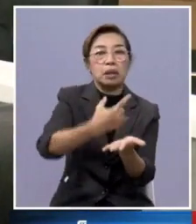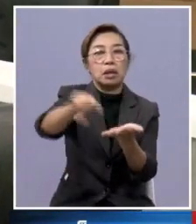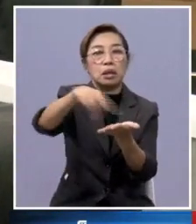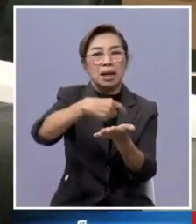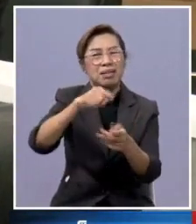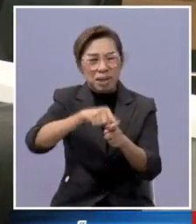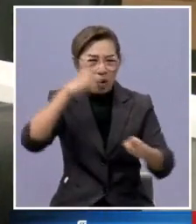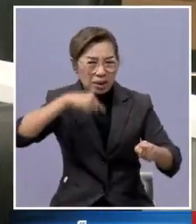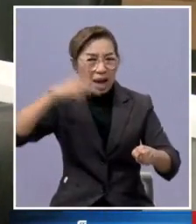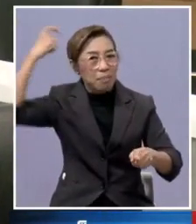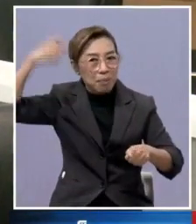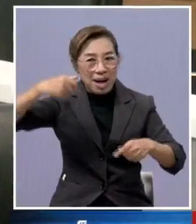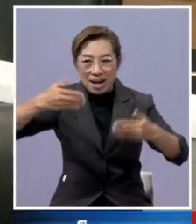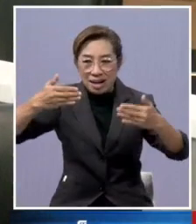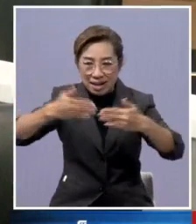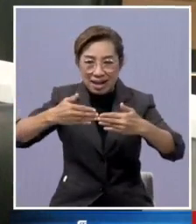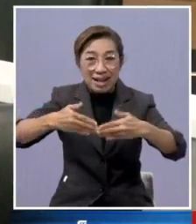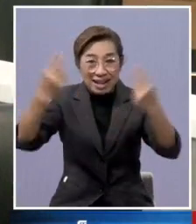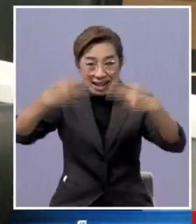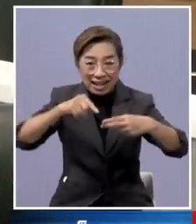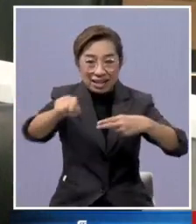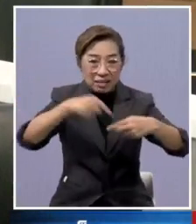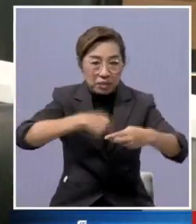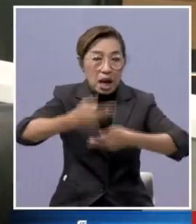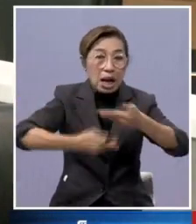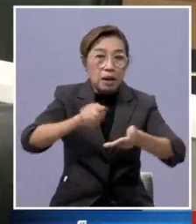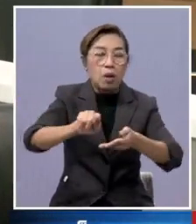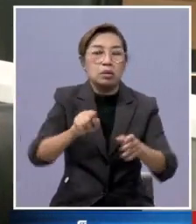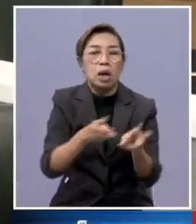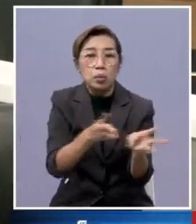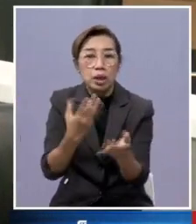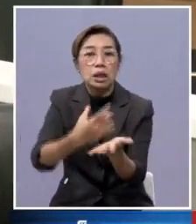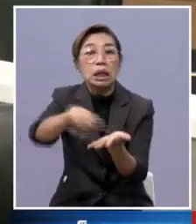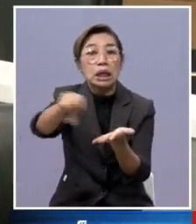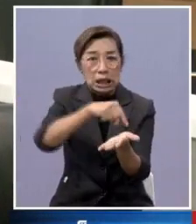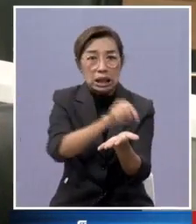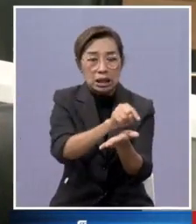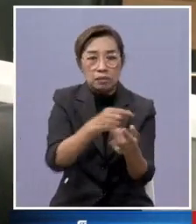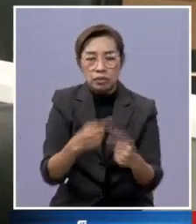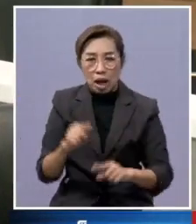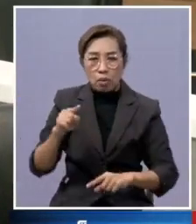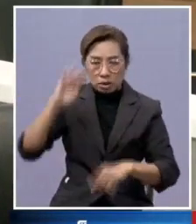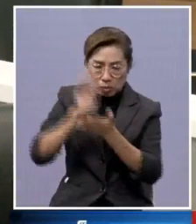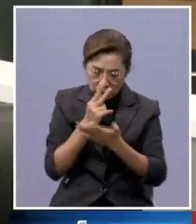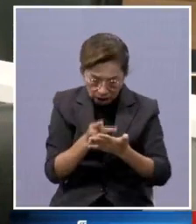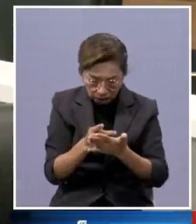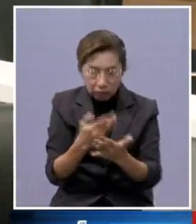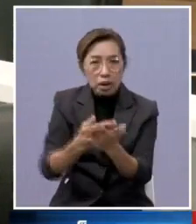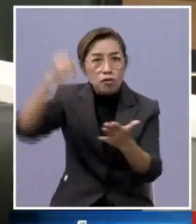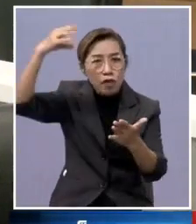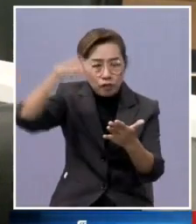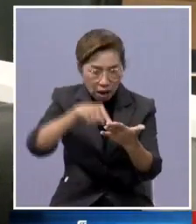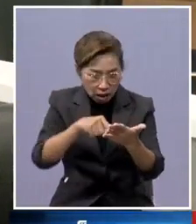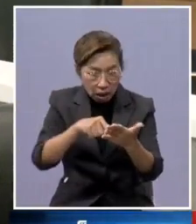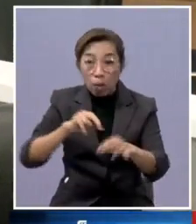ค้าชายแดนอือแล้วก็บอกว่าพอพนักงานสอบสวนไปเห็นเส้นทางการชำระเงินค่าไฟฟ้าก็มีการกล่าวหาว่า